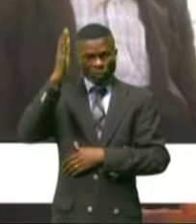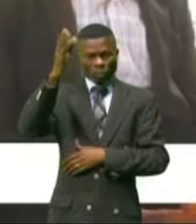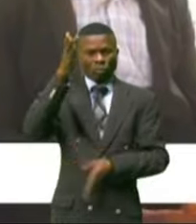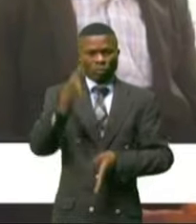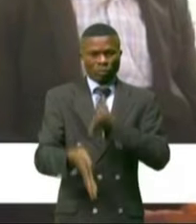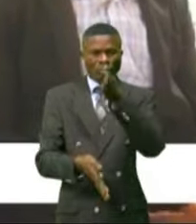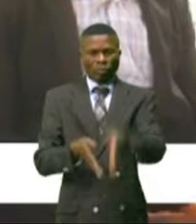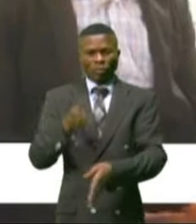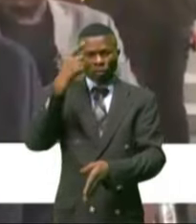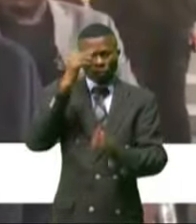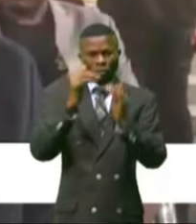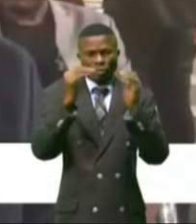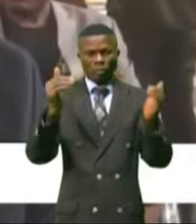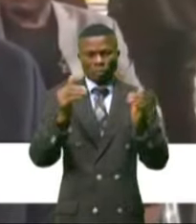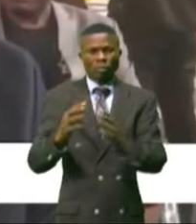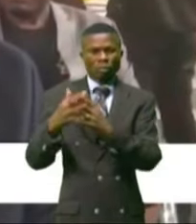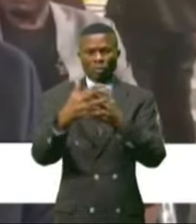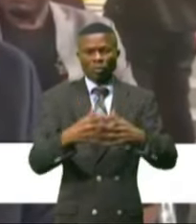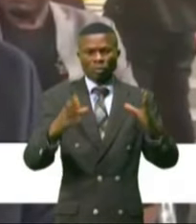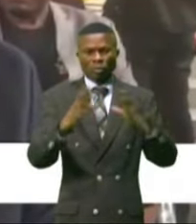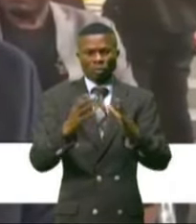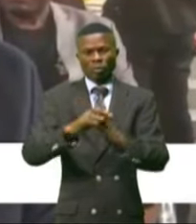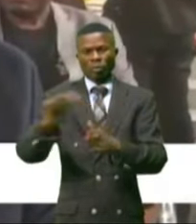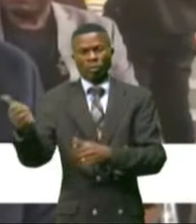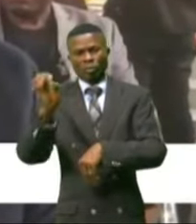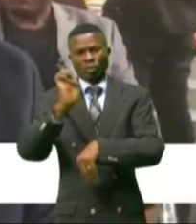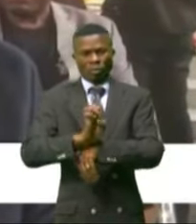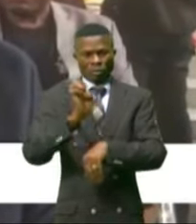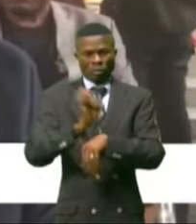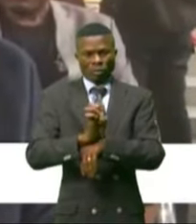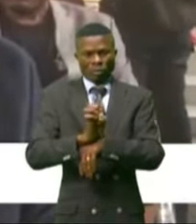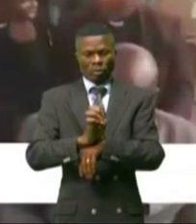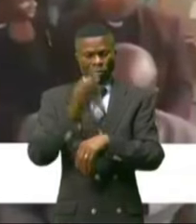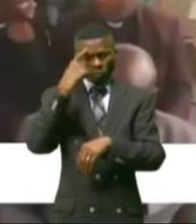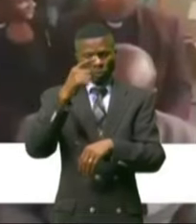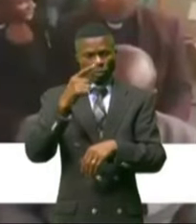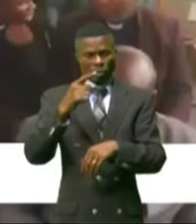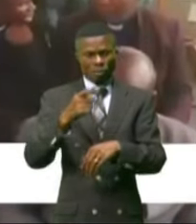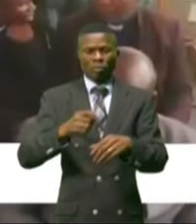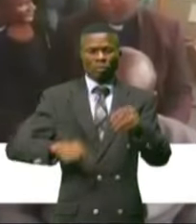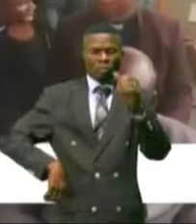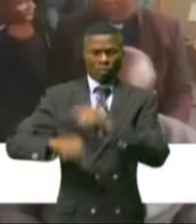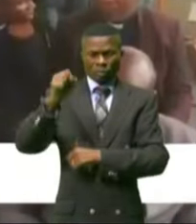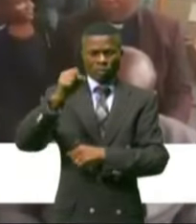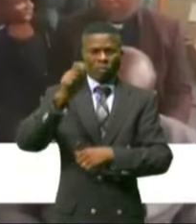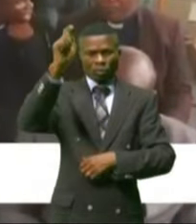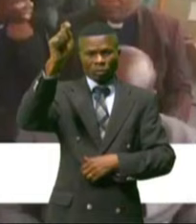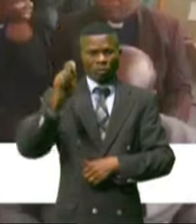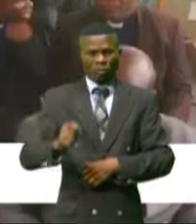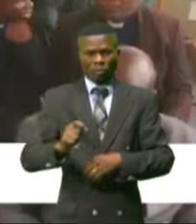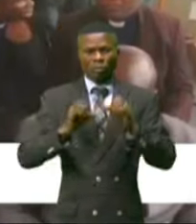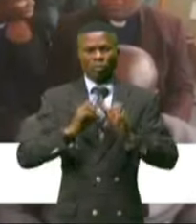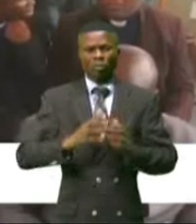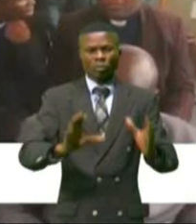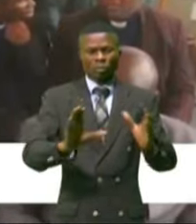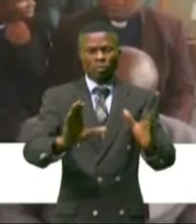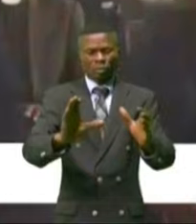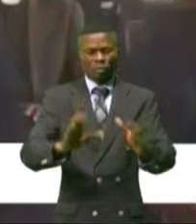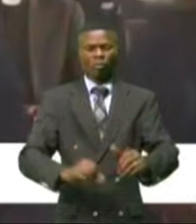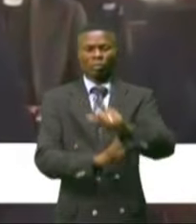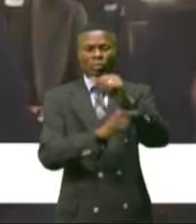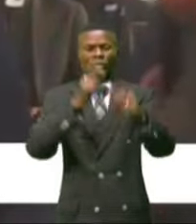marche pacifique en collaboration avec d'autres églises, une façon de pousser les FARDC et les institutions de